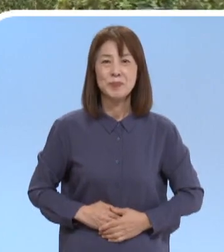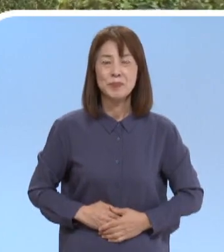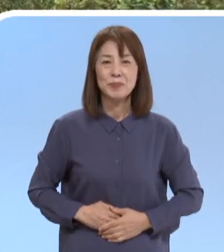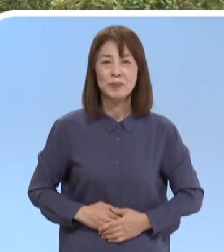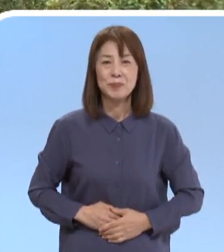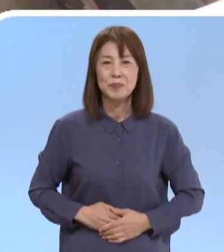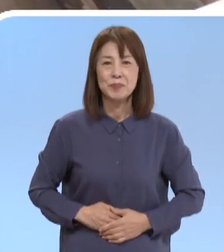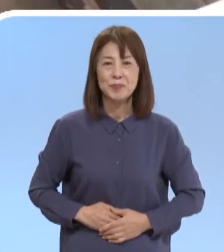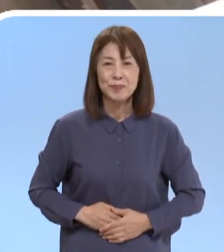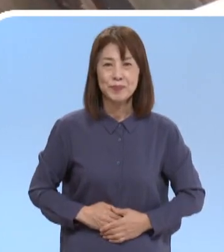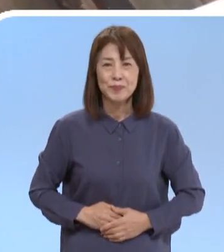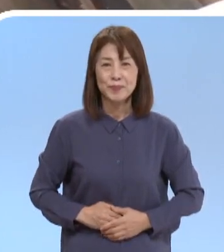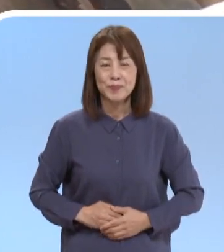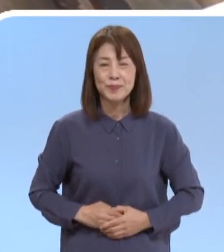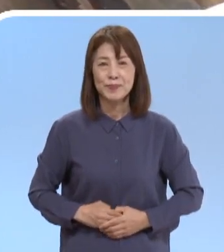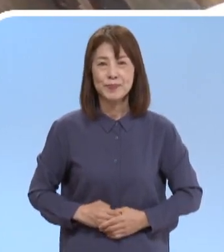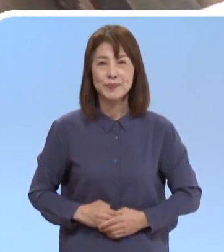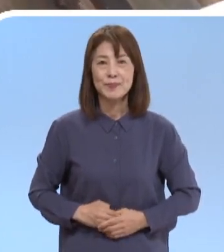これ